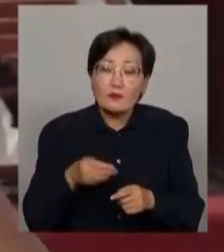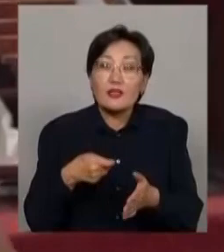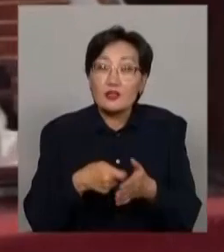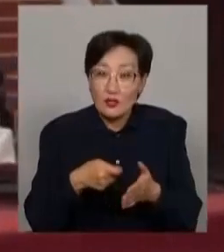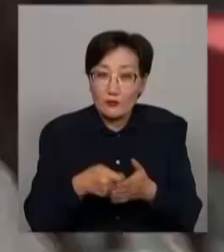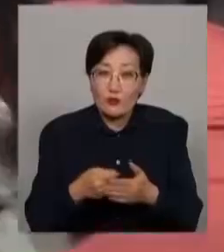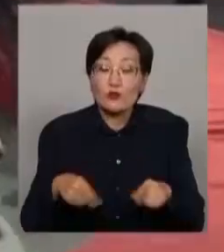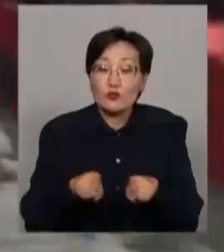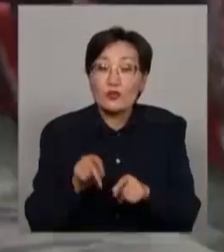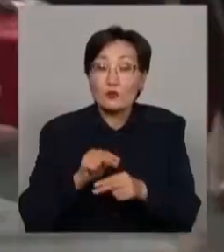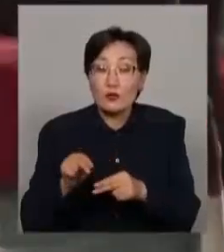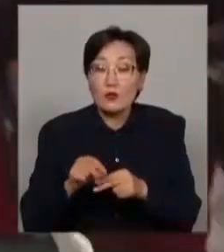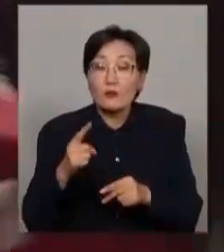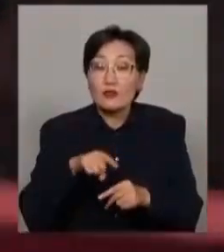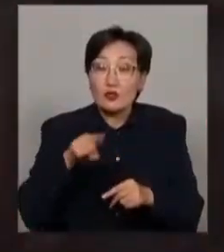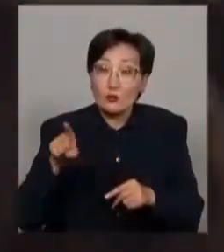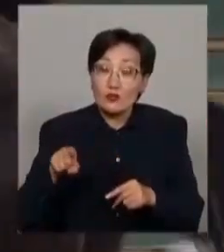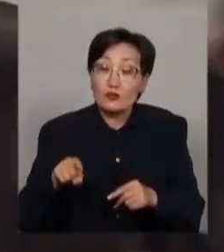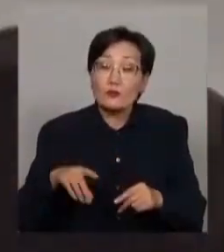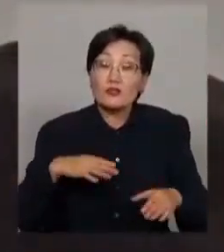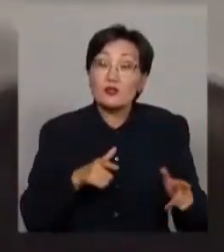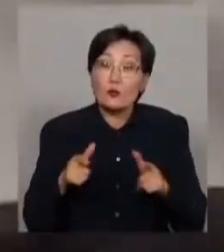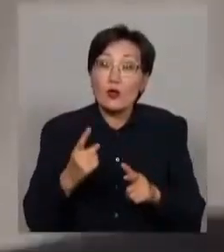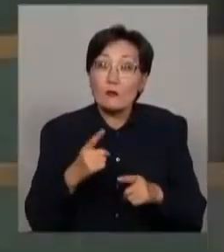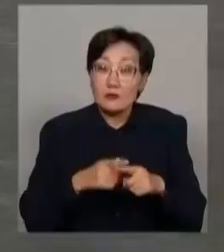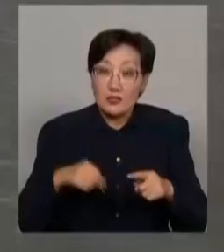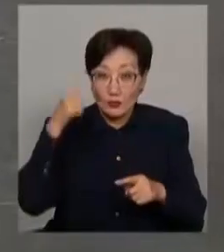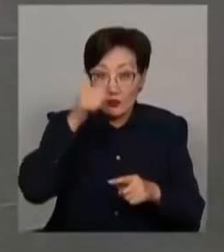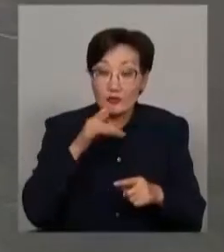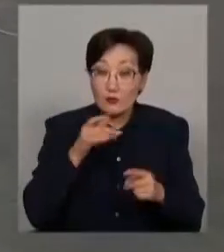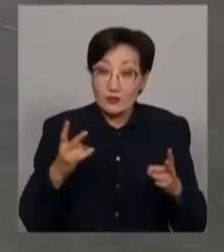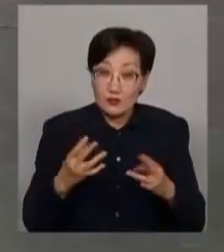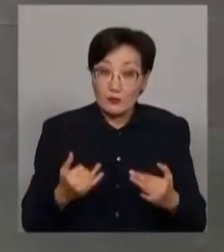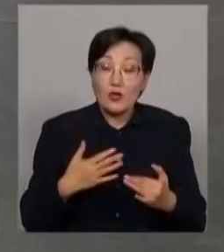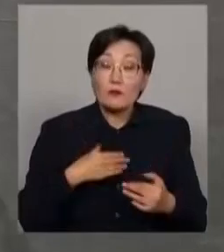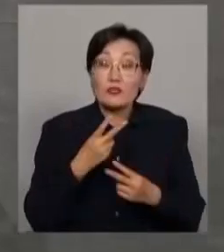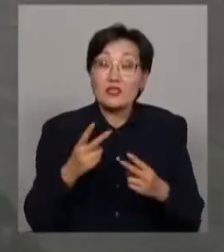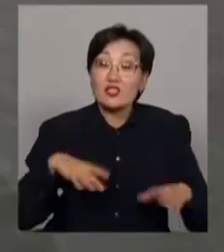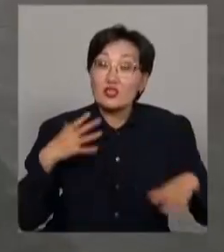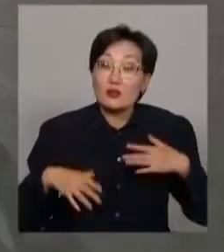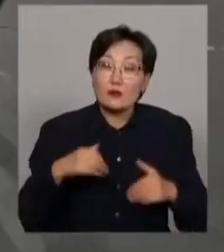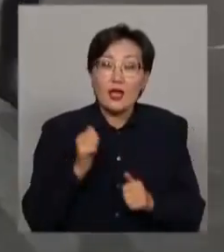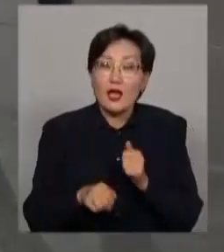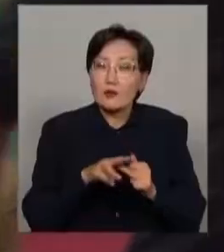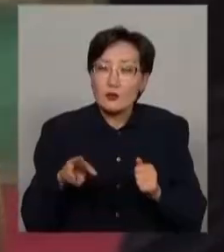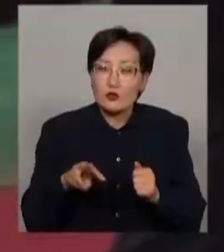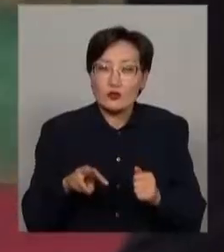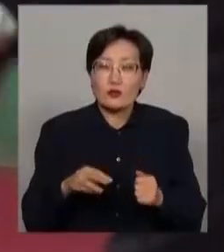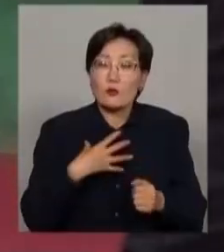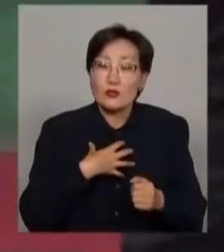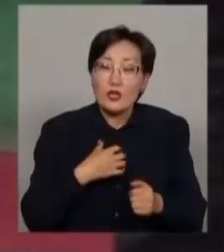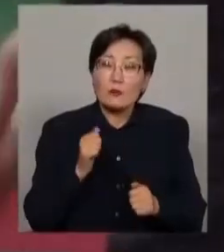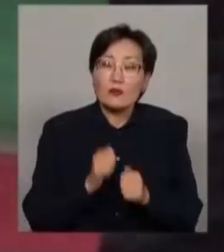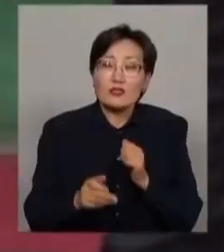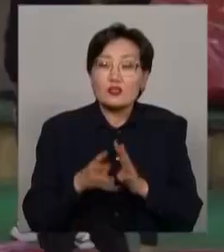көп қазір бізде. Бір нөмірді манежге шығару үшін 1,5 жыл уақыт керек. Қазірдің өзі біз көрген дайындықта әр минут санаулы. Бәрі